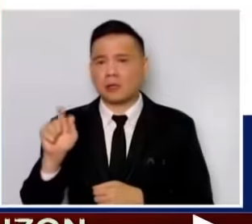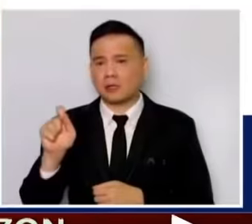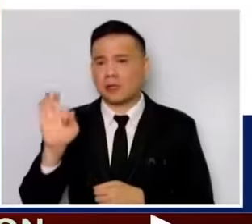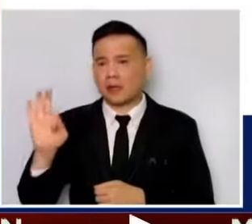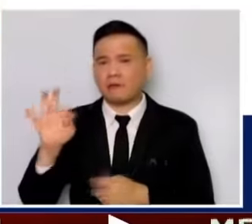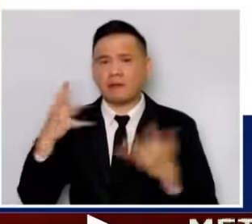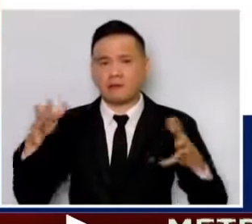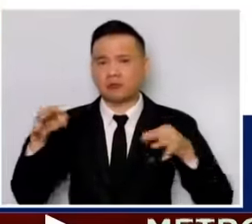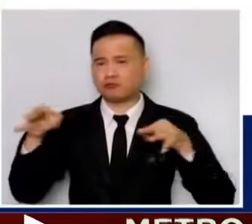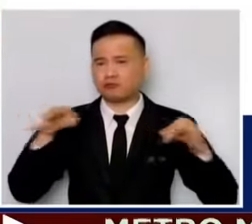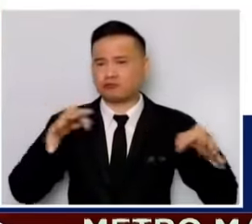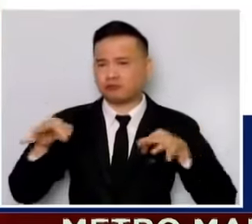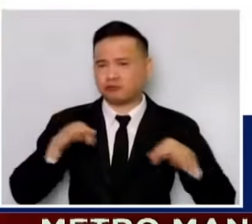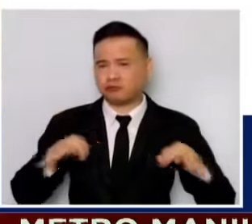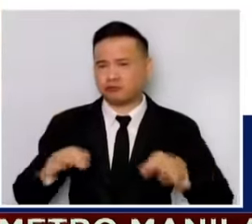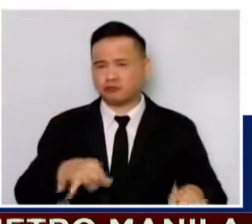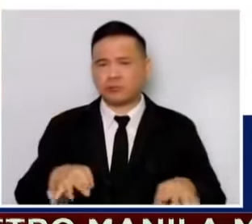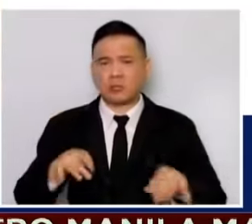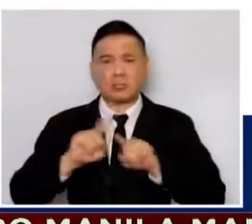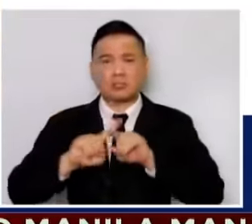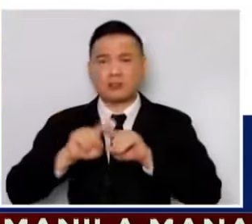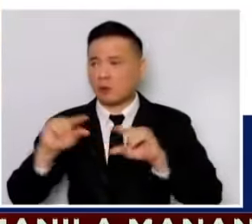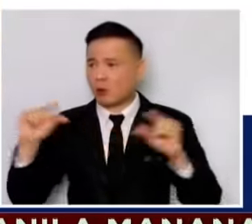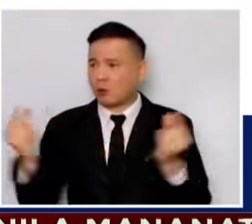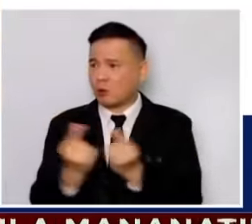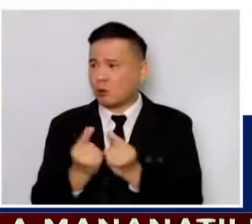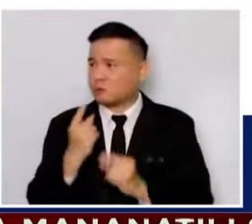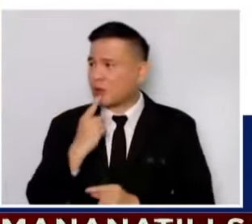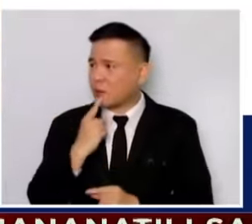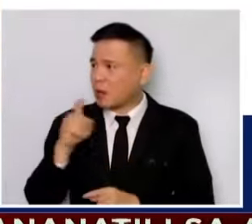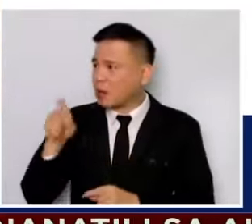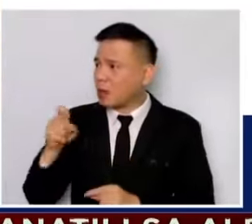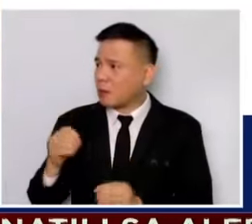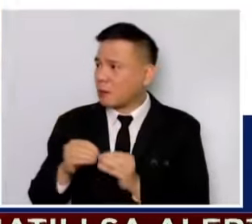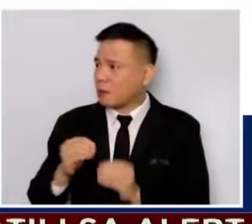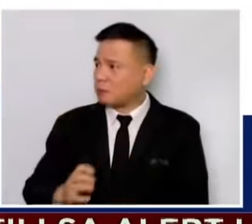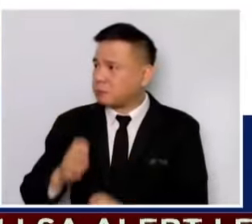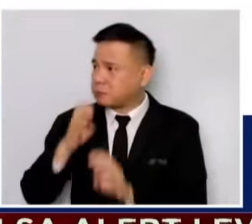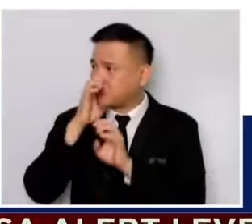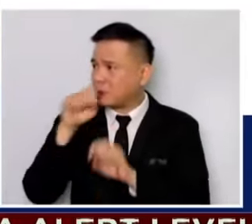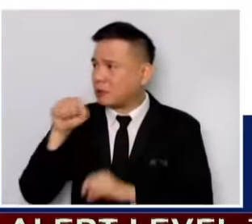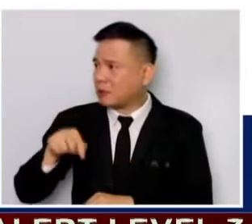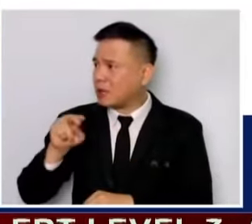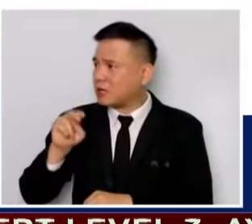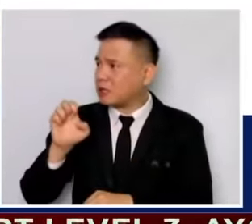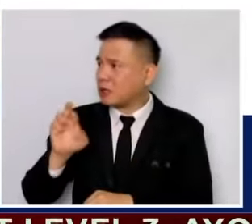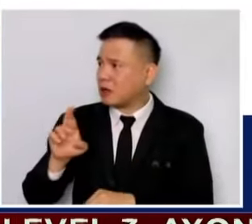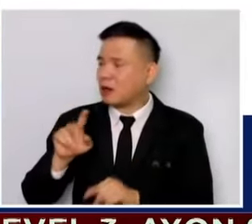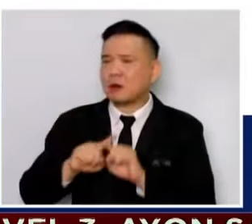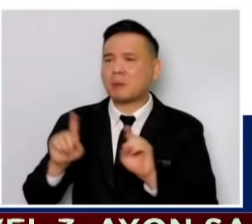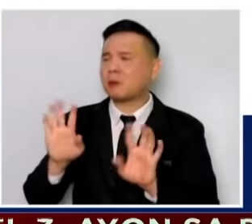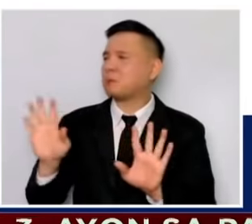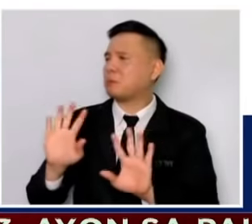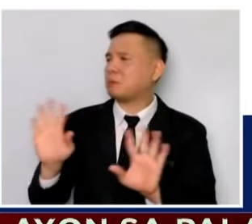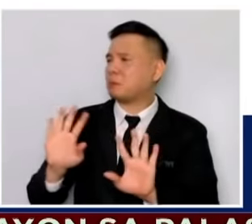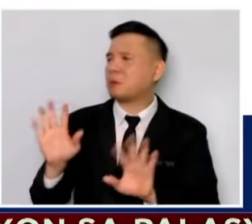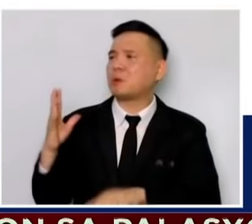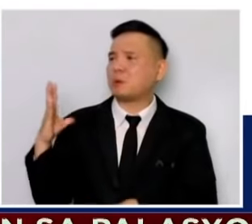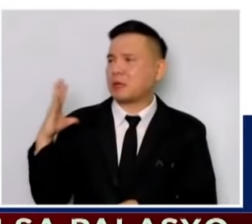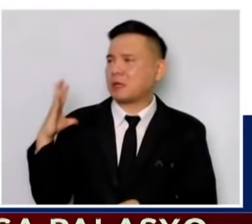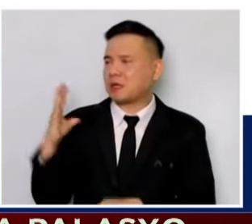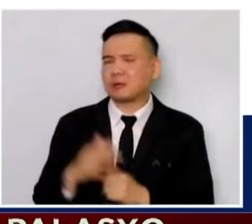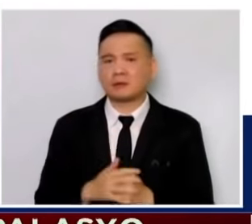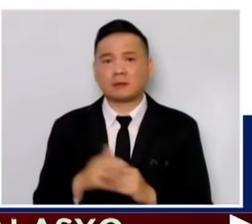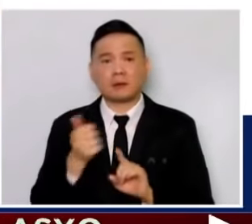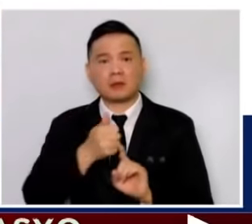ng mga panawagan ng ilang grupo na lalo pang higpitan ang restriction sa NCR. Paliwanag ni Cabinet Secretary Carlo